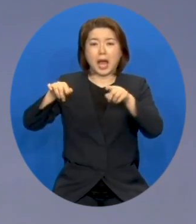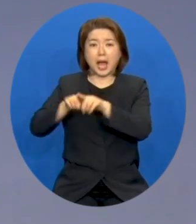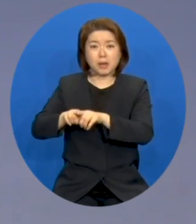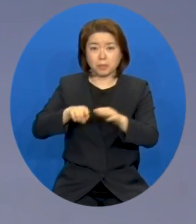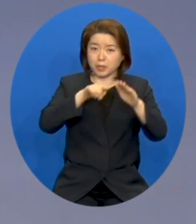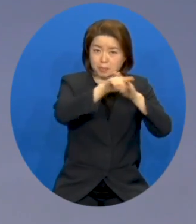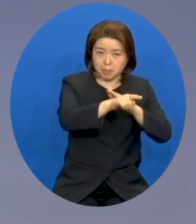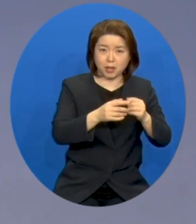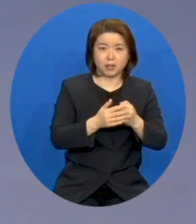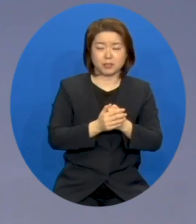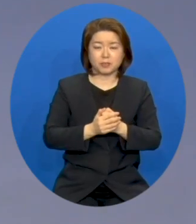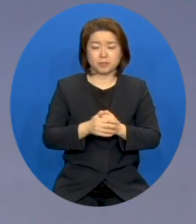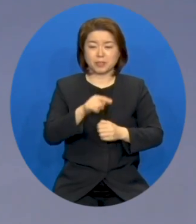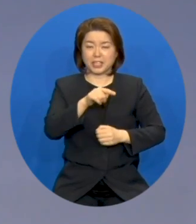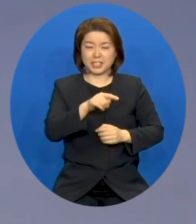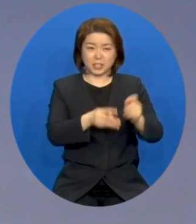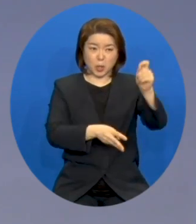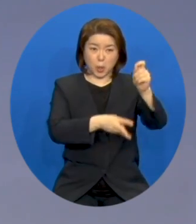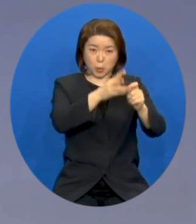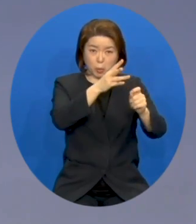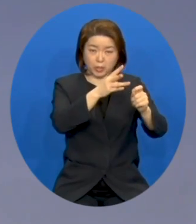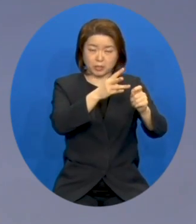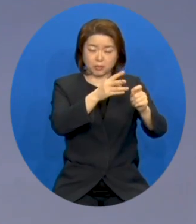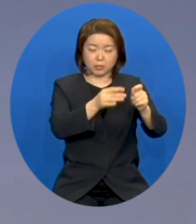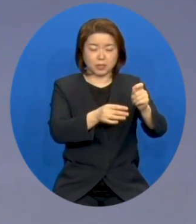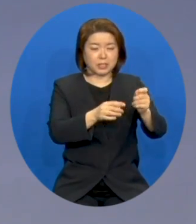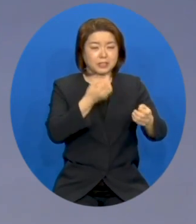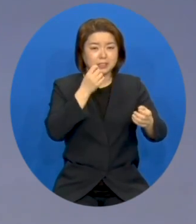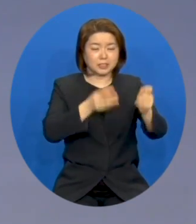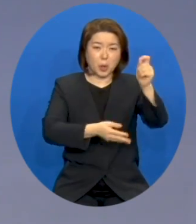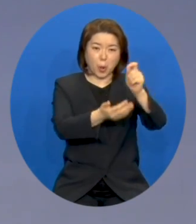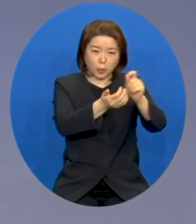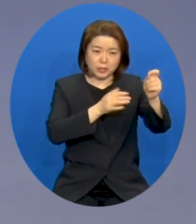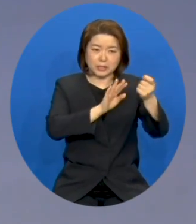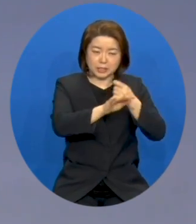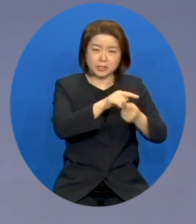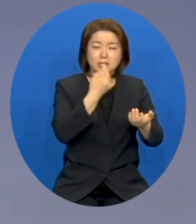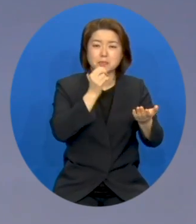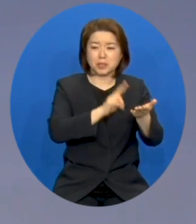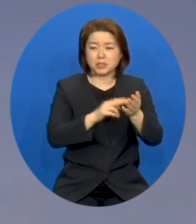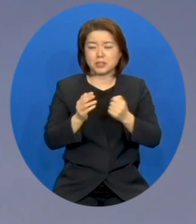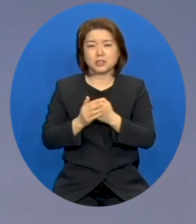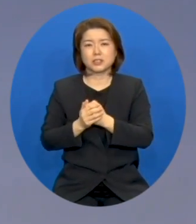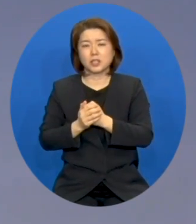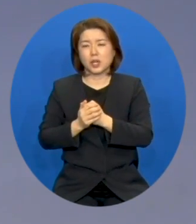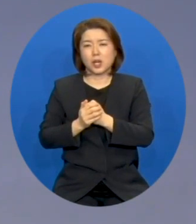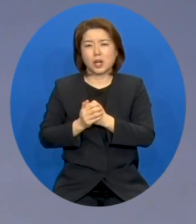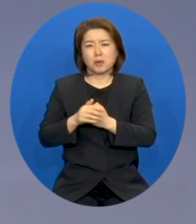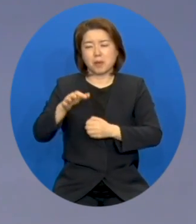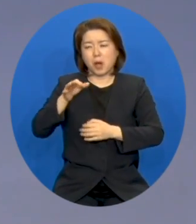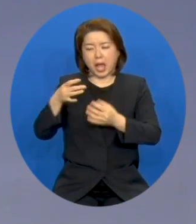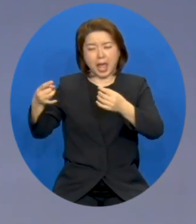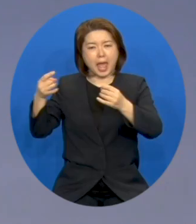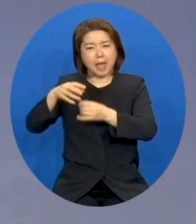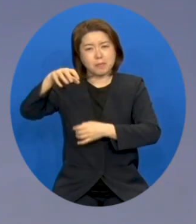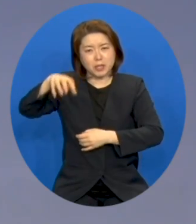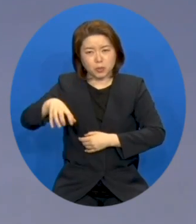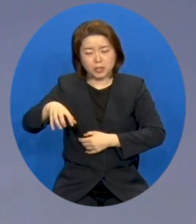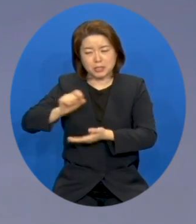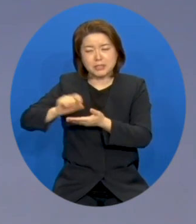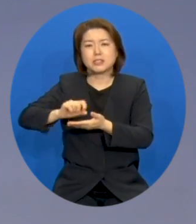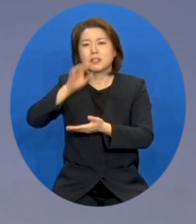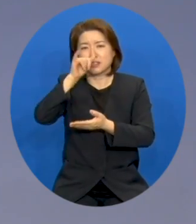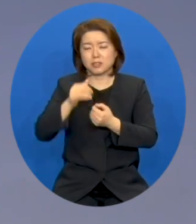고린도서를 에베소에서 썼습니다. 사도 바울이 얼마나 기뻤는지, 그렇지 않아도 고린도 교회를 찾아가고